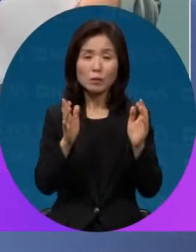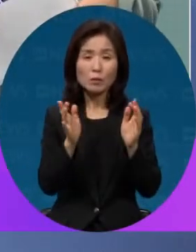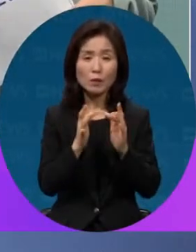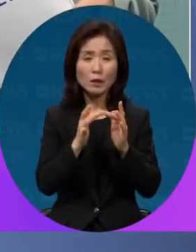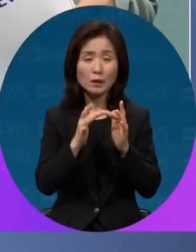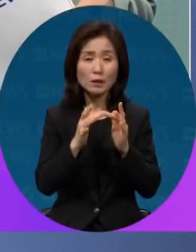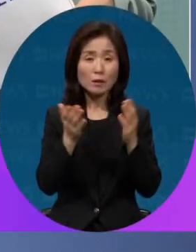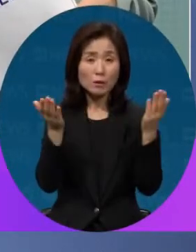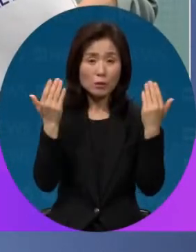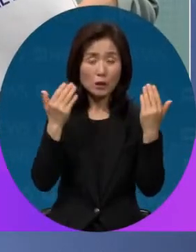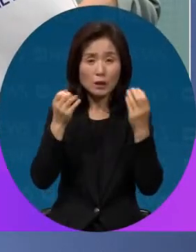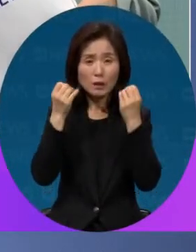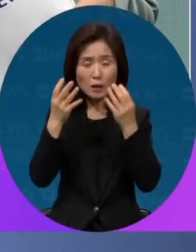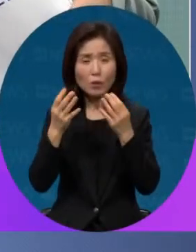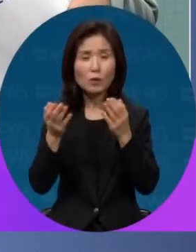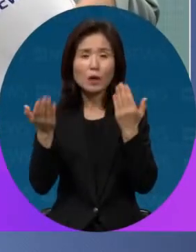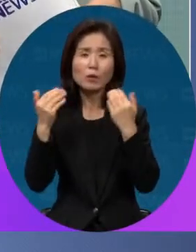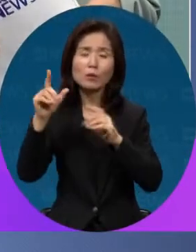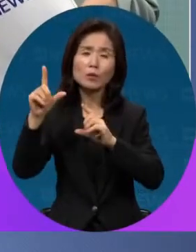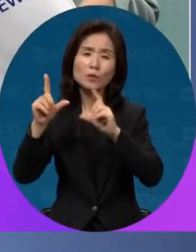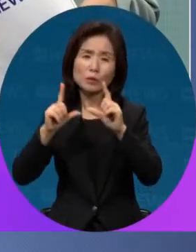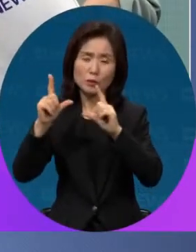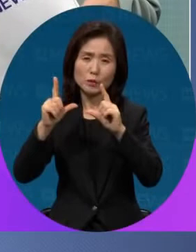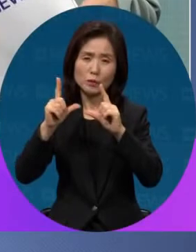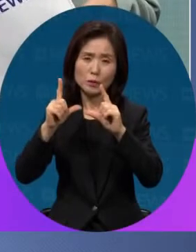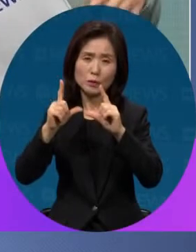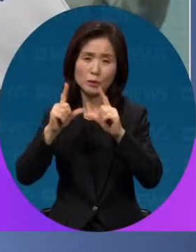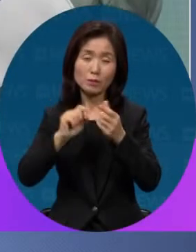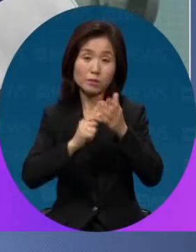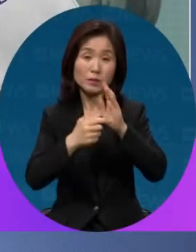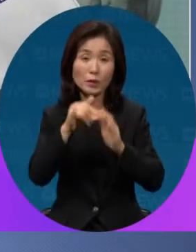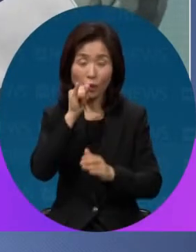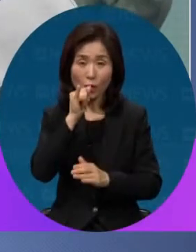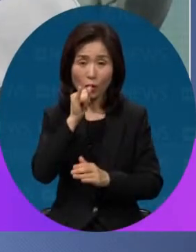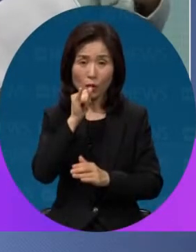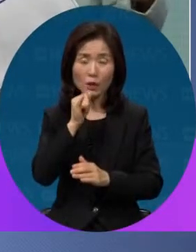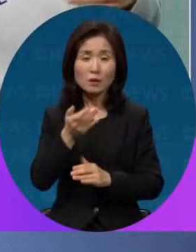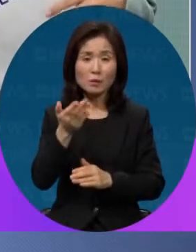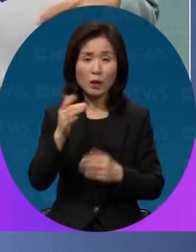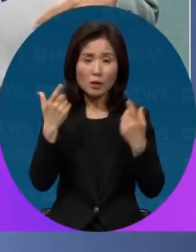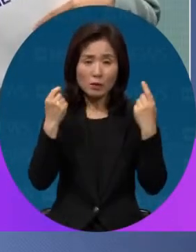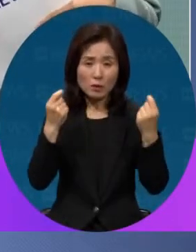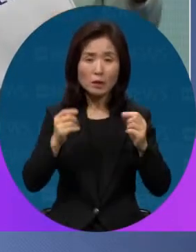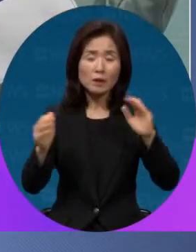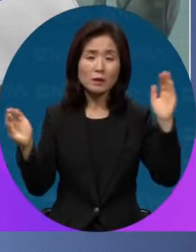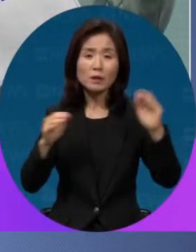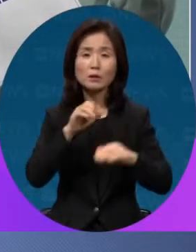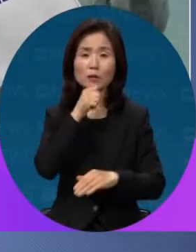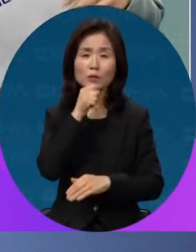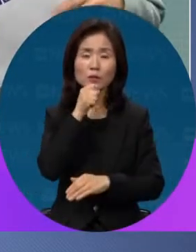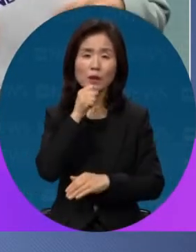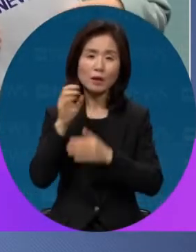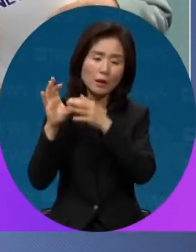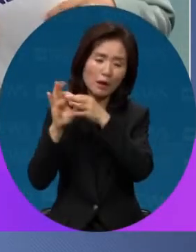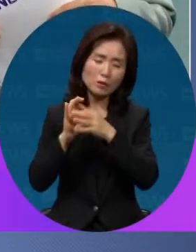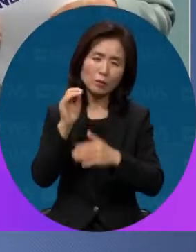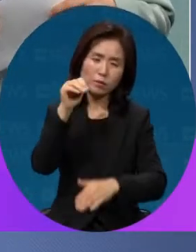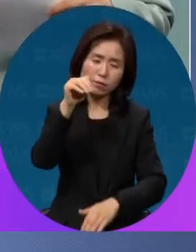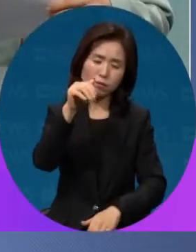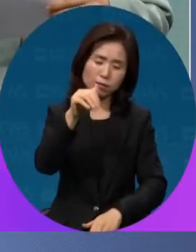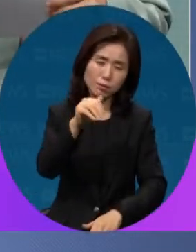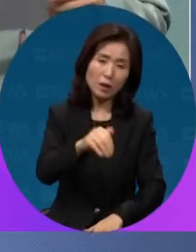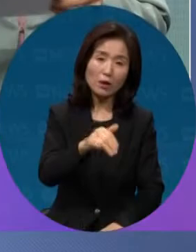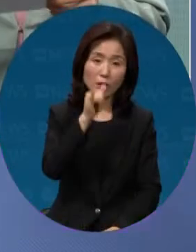가상 학교가 의 새로운 학교 형태로 자리잡고 있는 가운데 여전히 재학생들의 성적이 지속적으로 부진한 것으로